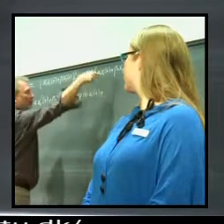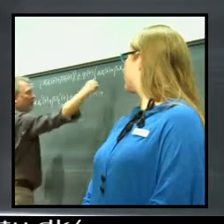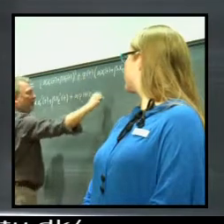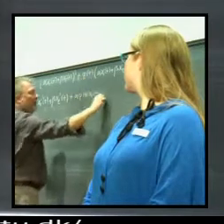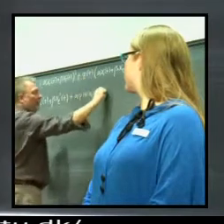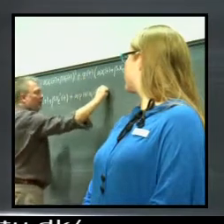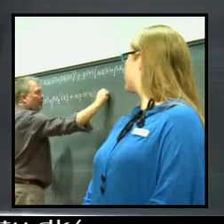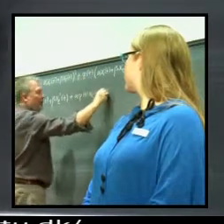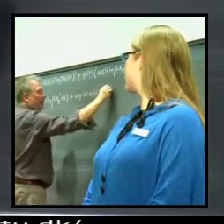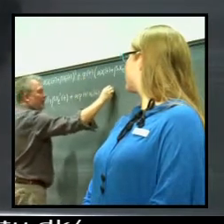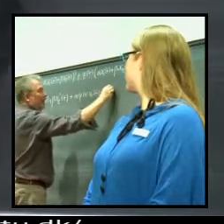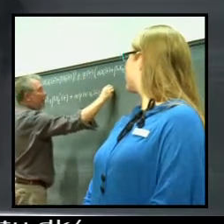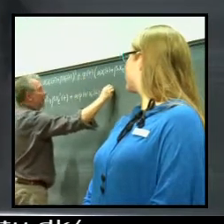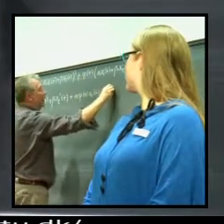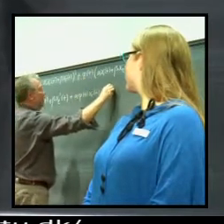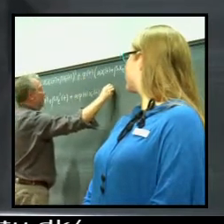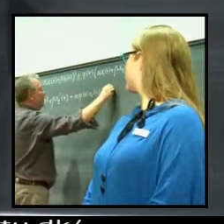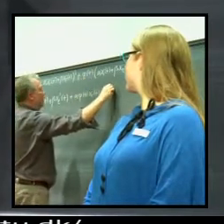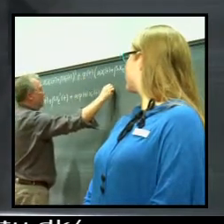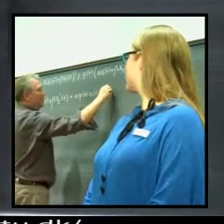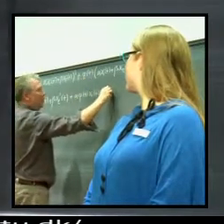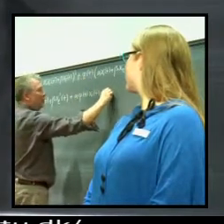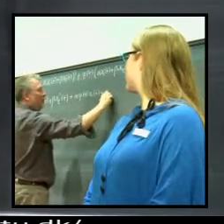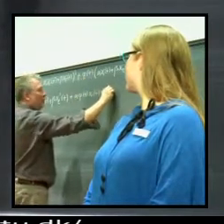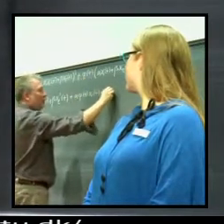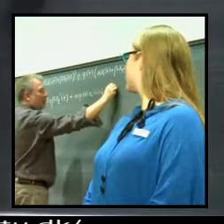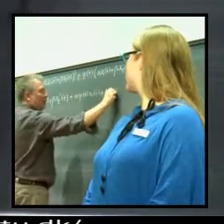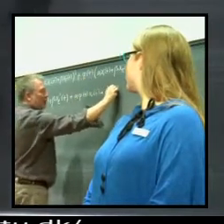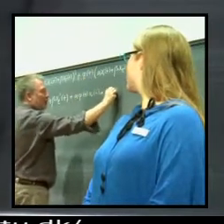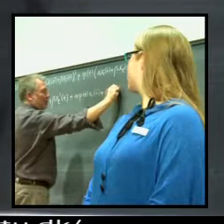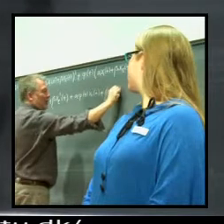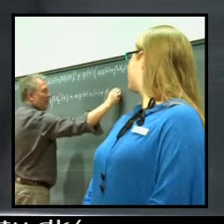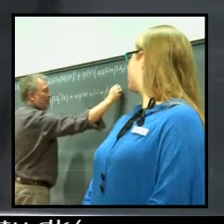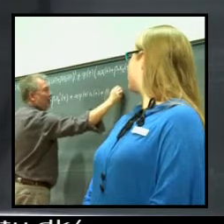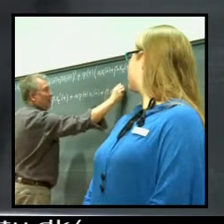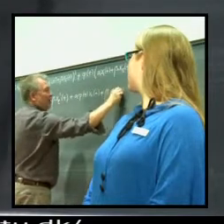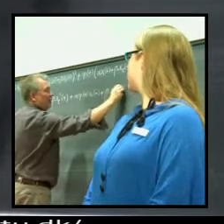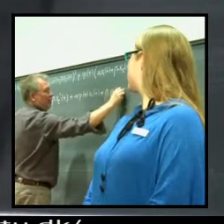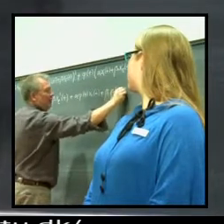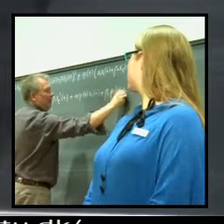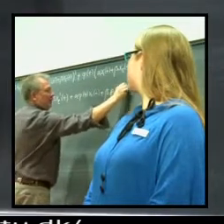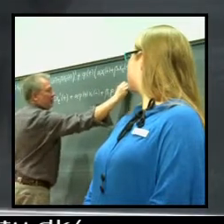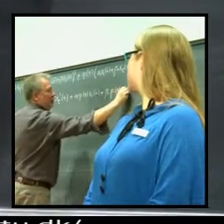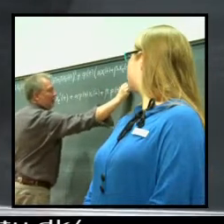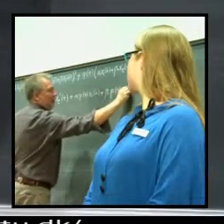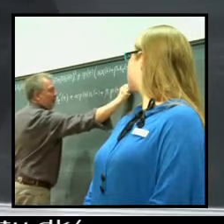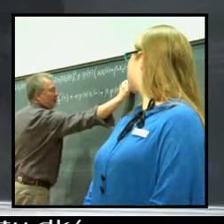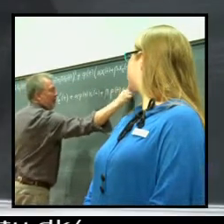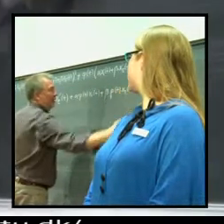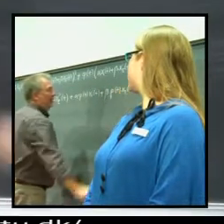plus beta gange bummelum p af t gange x2 af